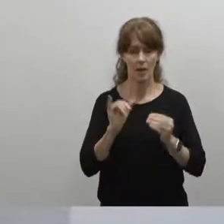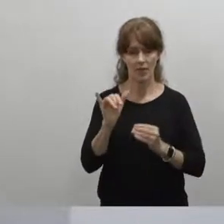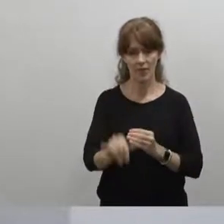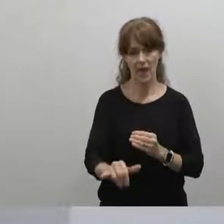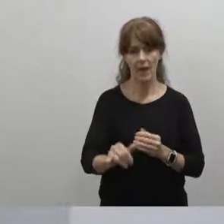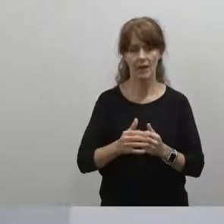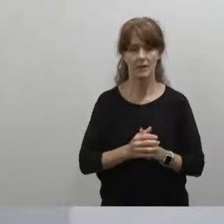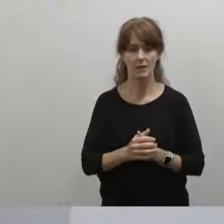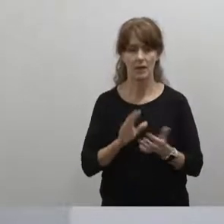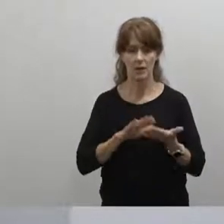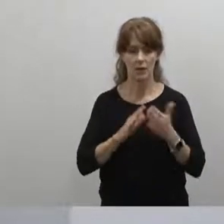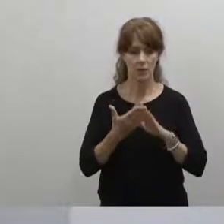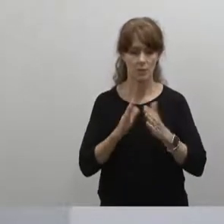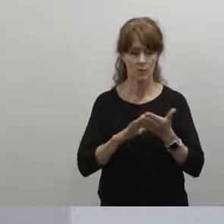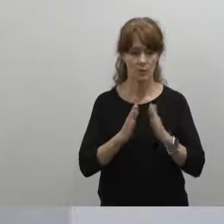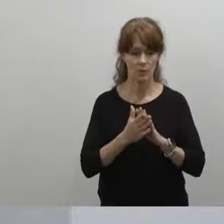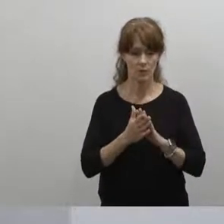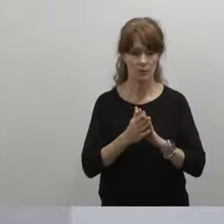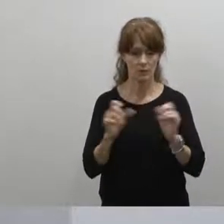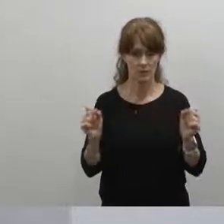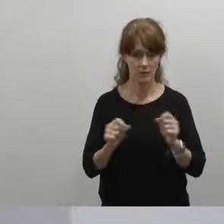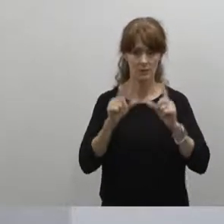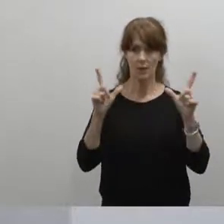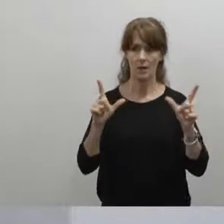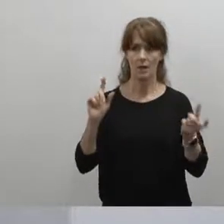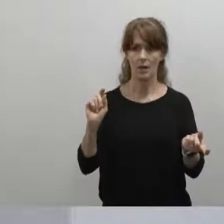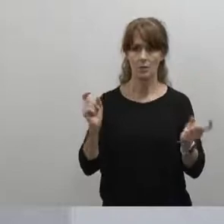đoạt ca sầm rap sa thiên nạn chun